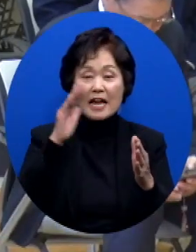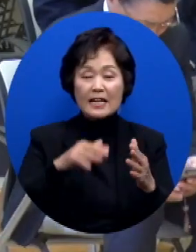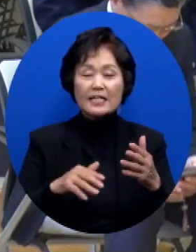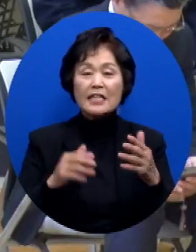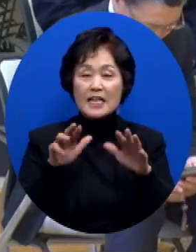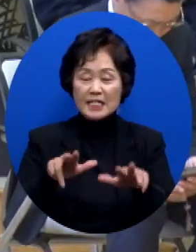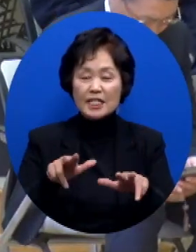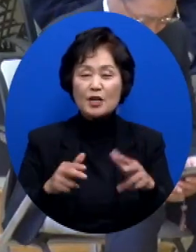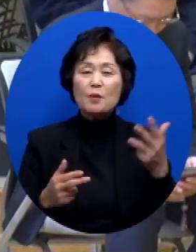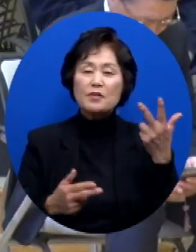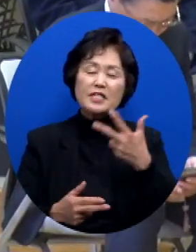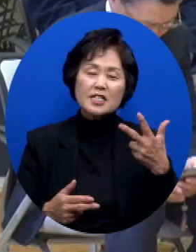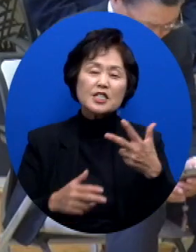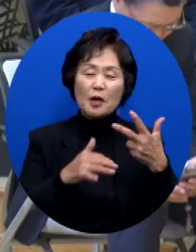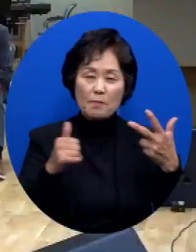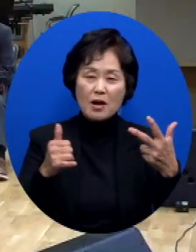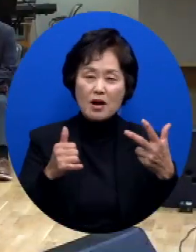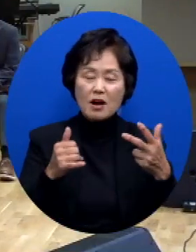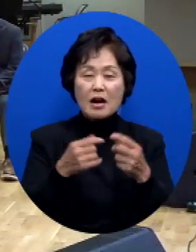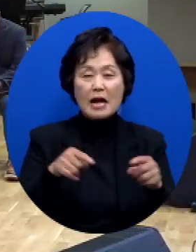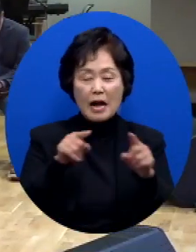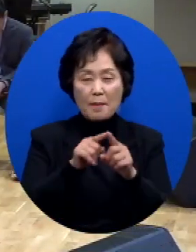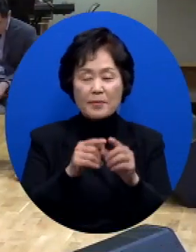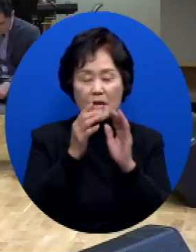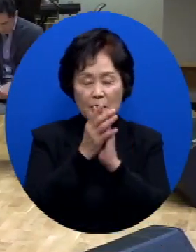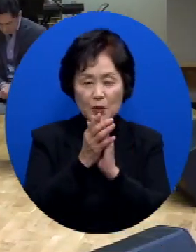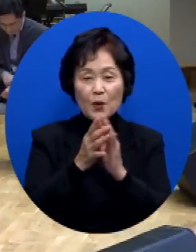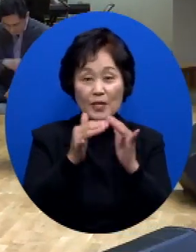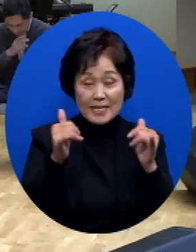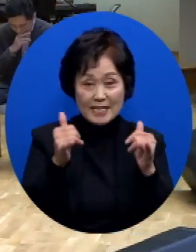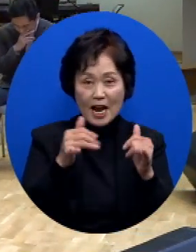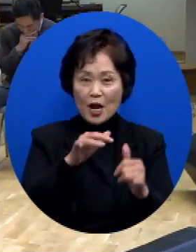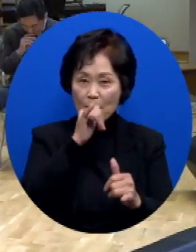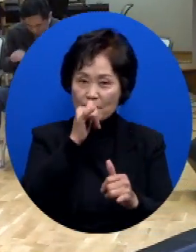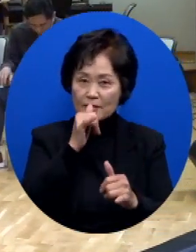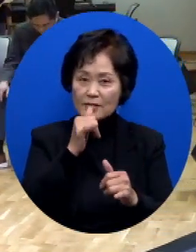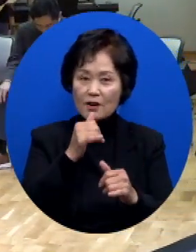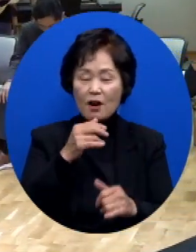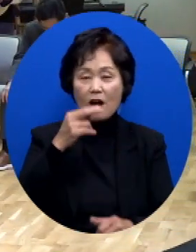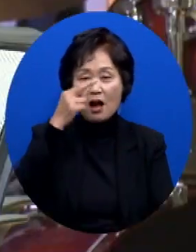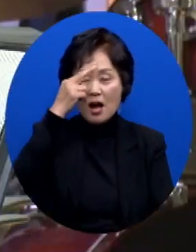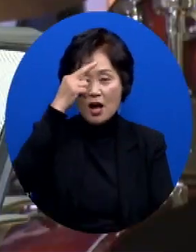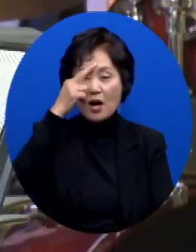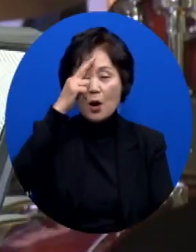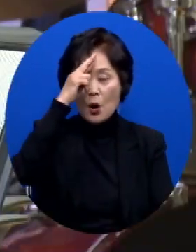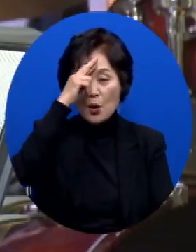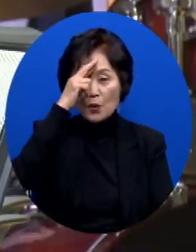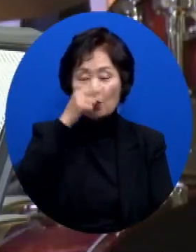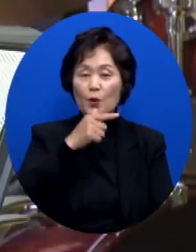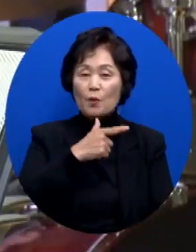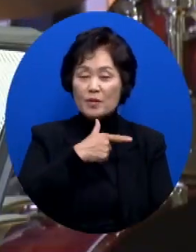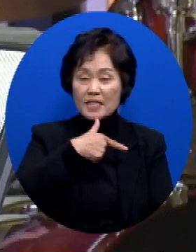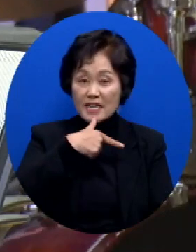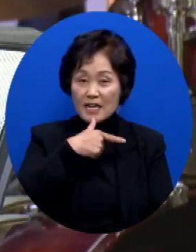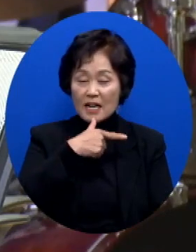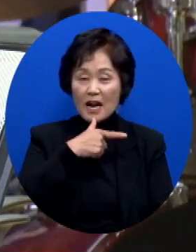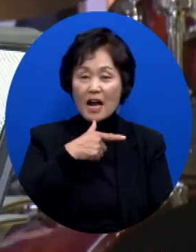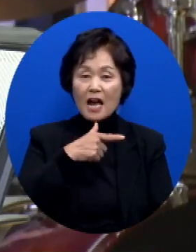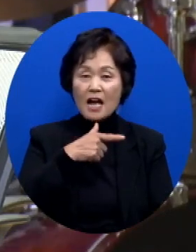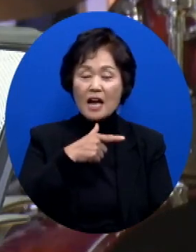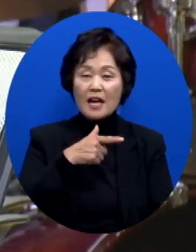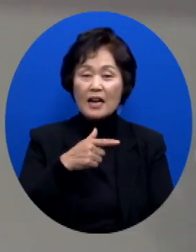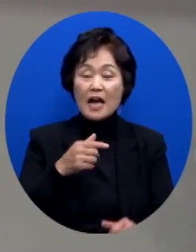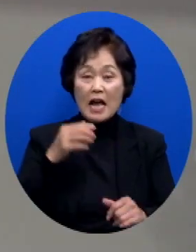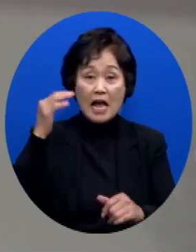붙여 주셔서 함께 기도했을 때 허리 개인이 도미니카 를 비켜 갖고 교회의 법적 지위를 인정하는 헌법 개정